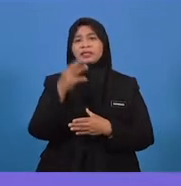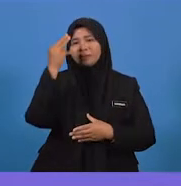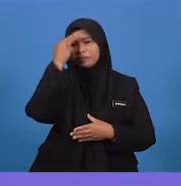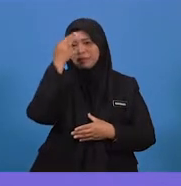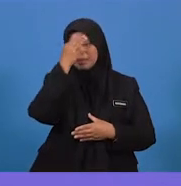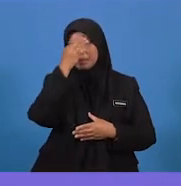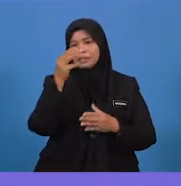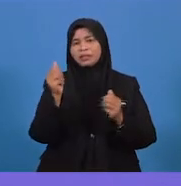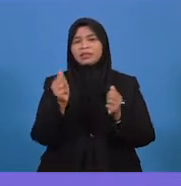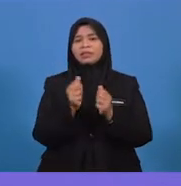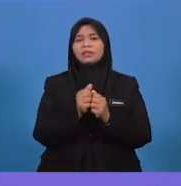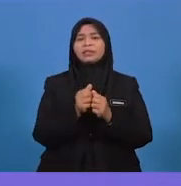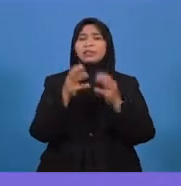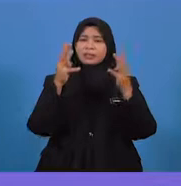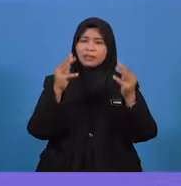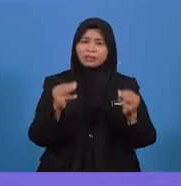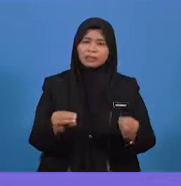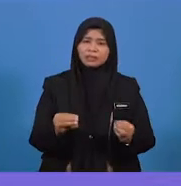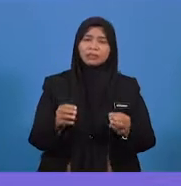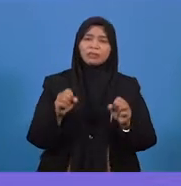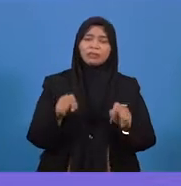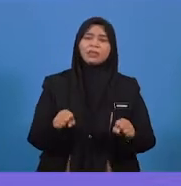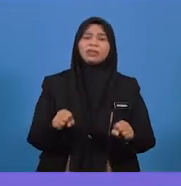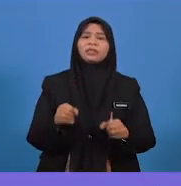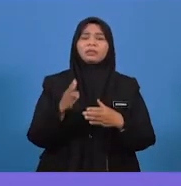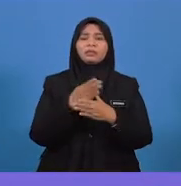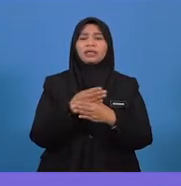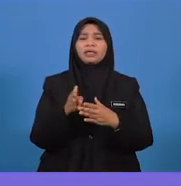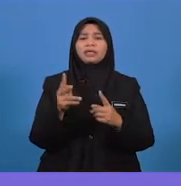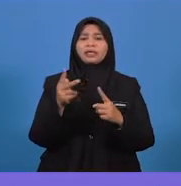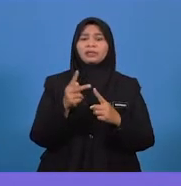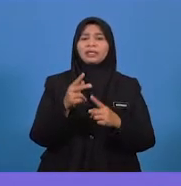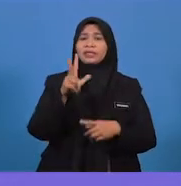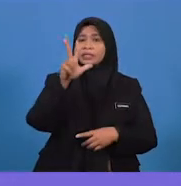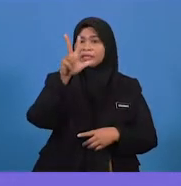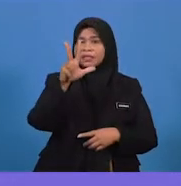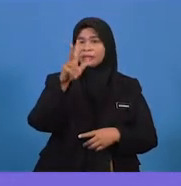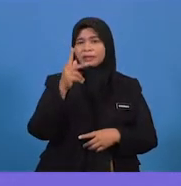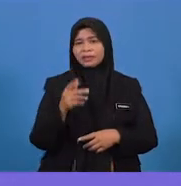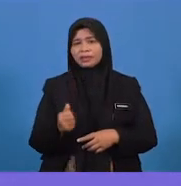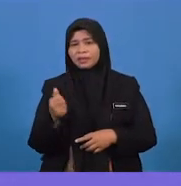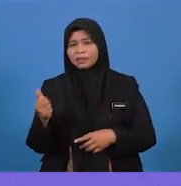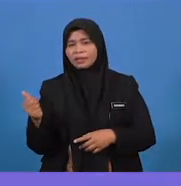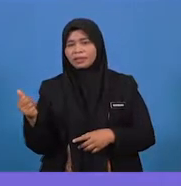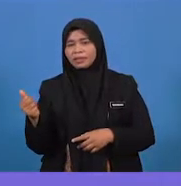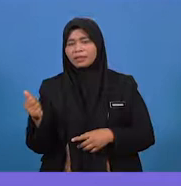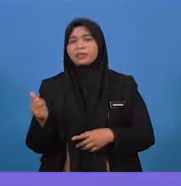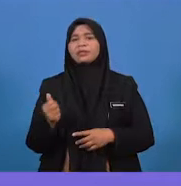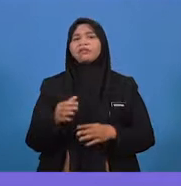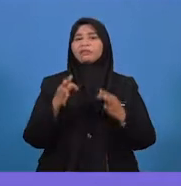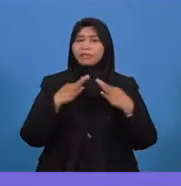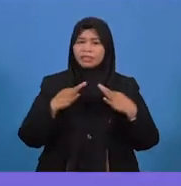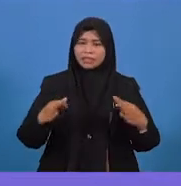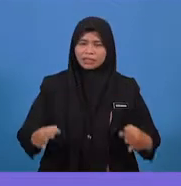malaikat dengan manusia ini boleh dikategorikan kepada tiga aspek, iaitu aspek